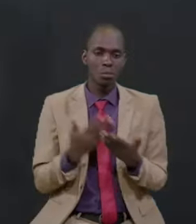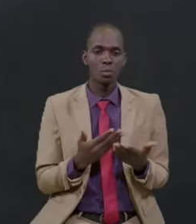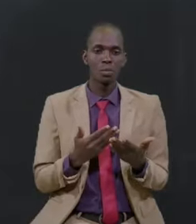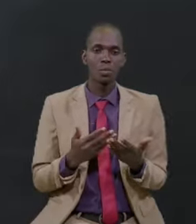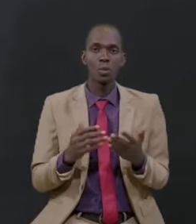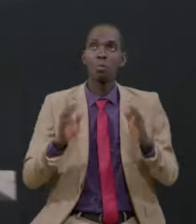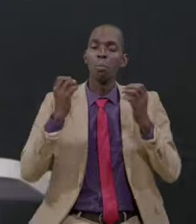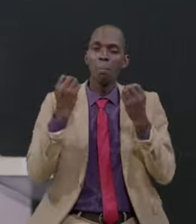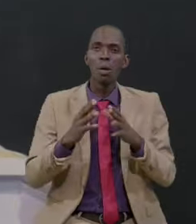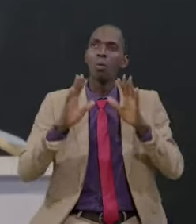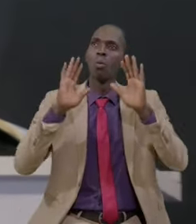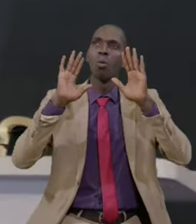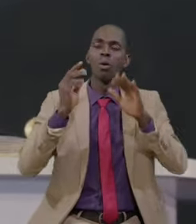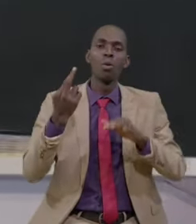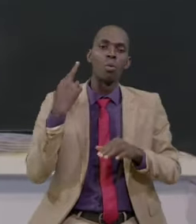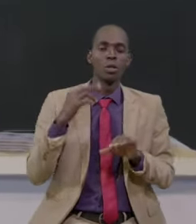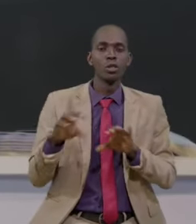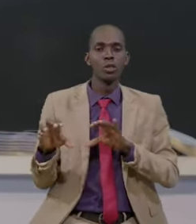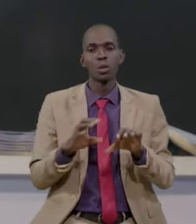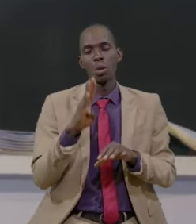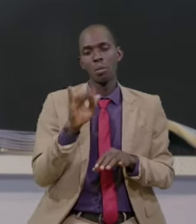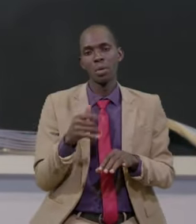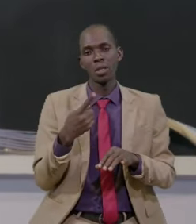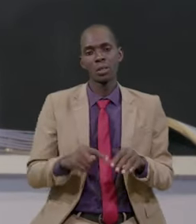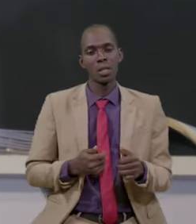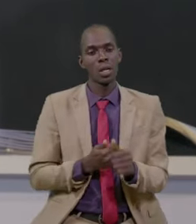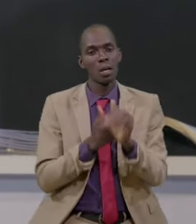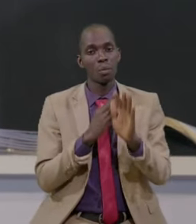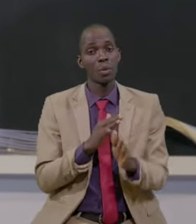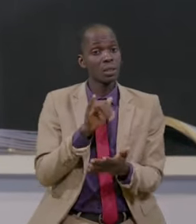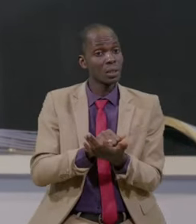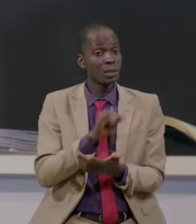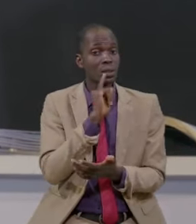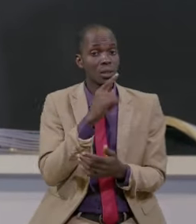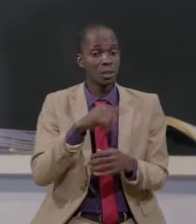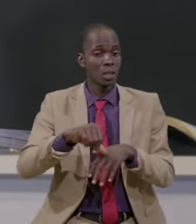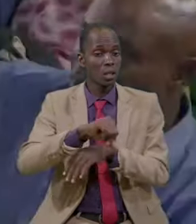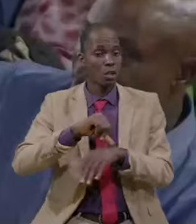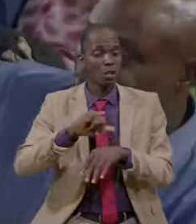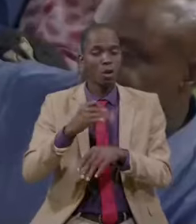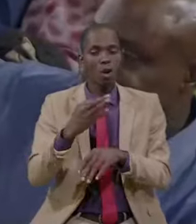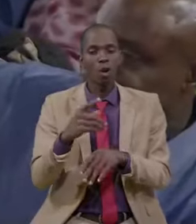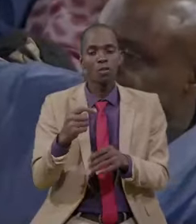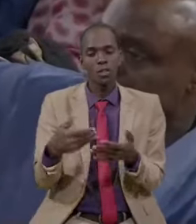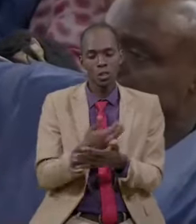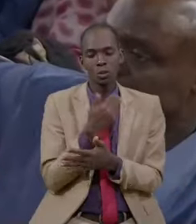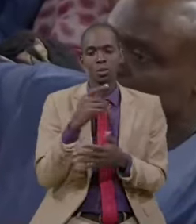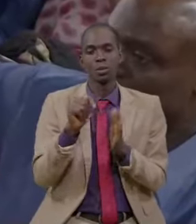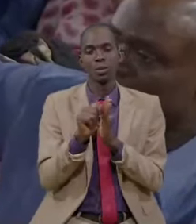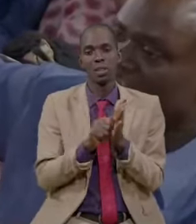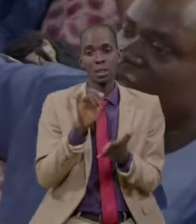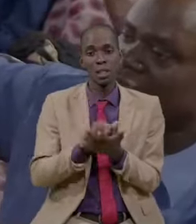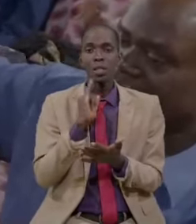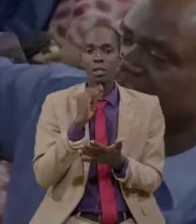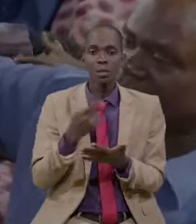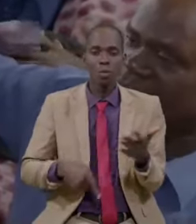les accompagnaient. C'est l'onction du Nouveau Testament. C'est l'onction que nous recevons. C'est l'onction que